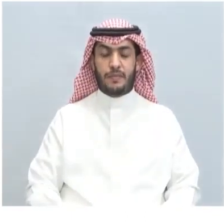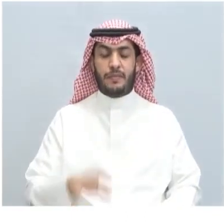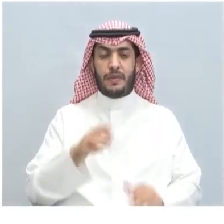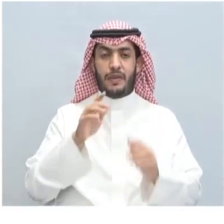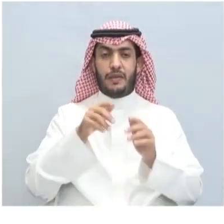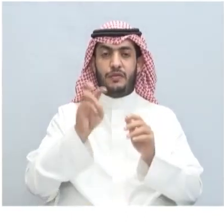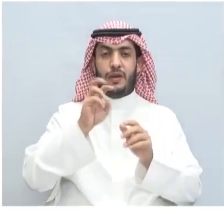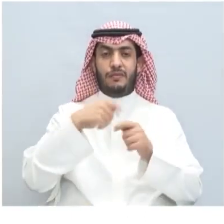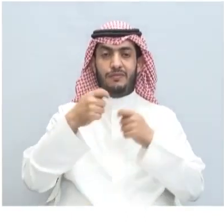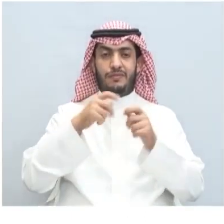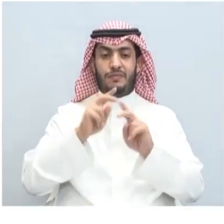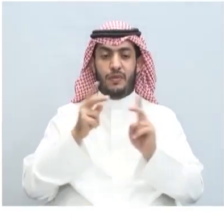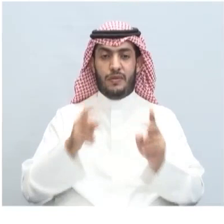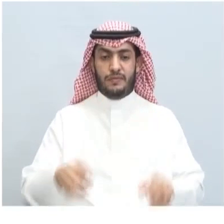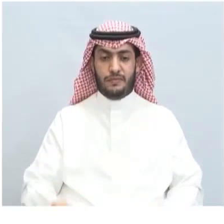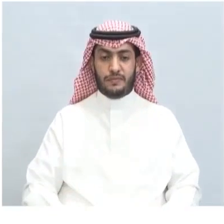الشركه